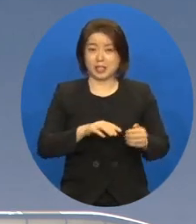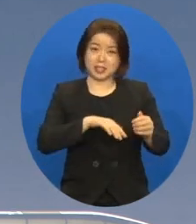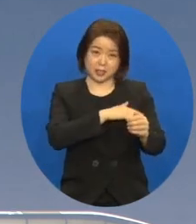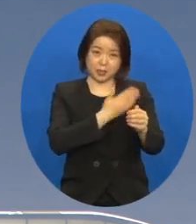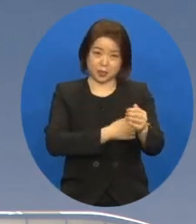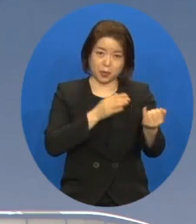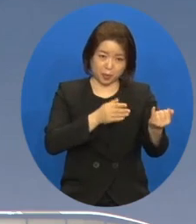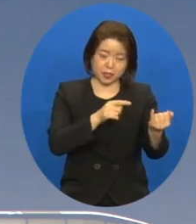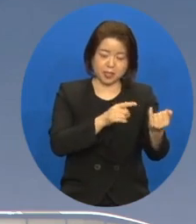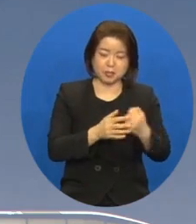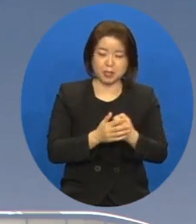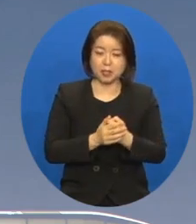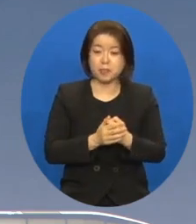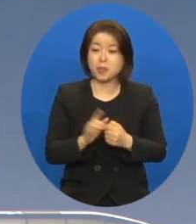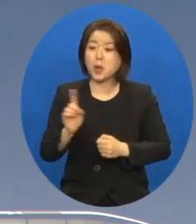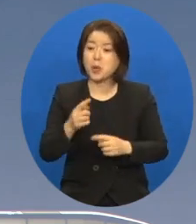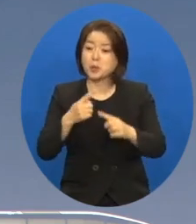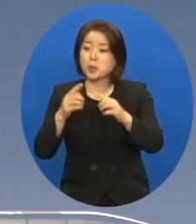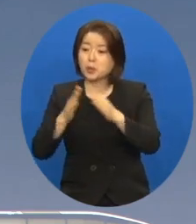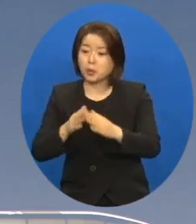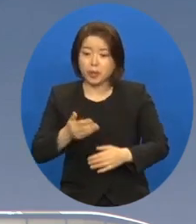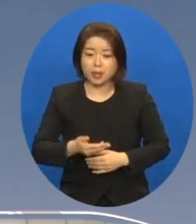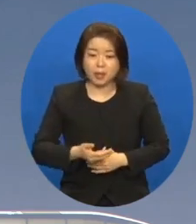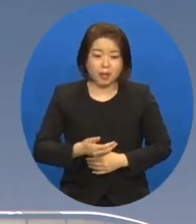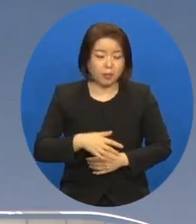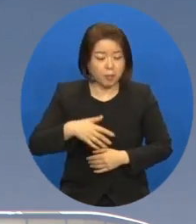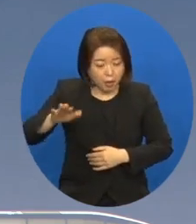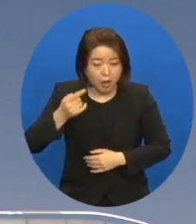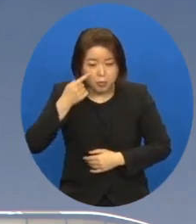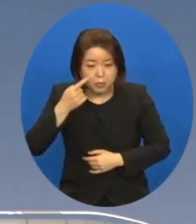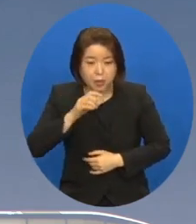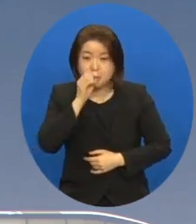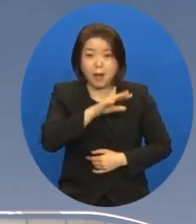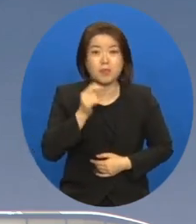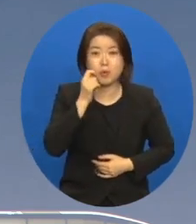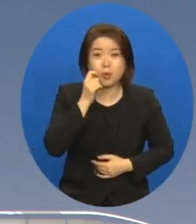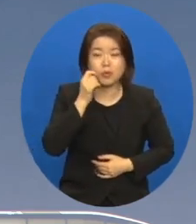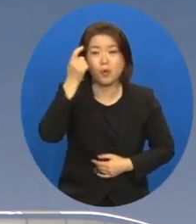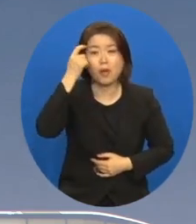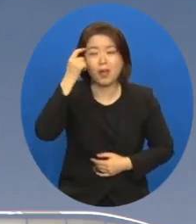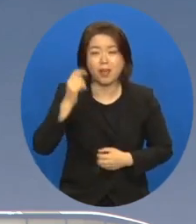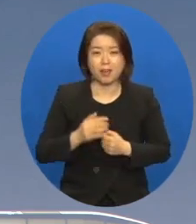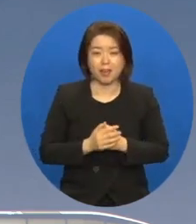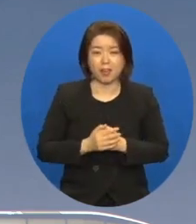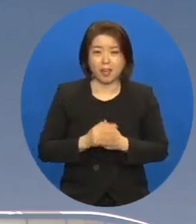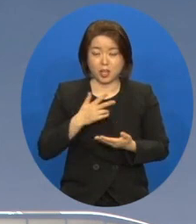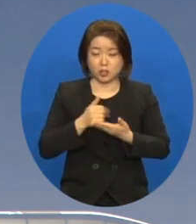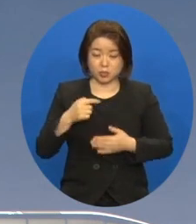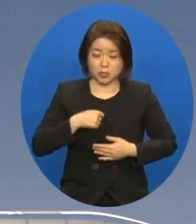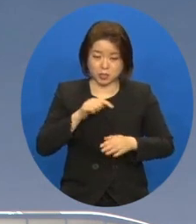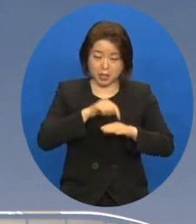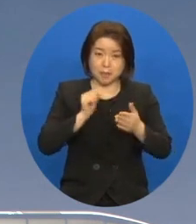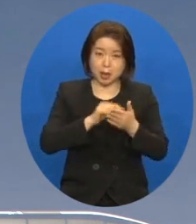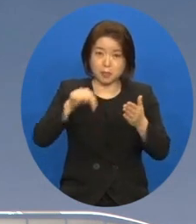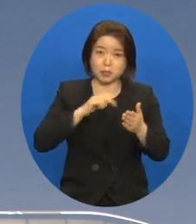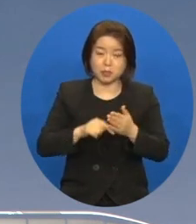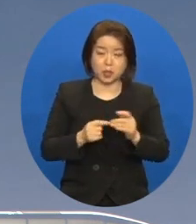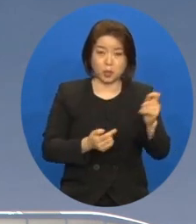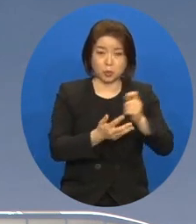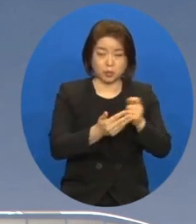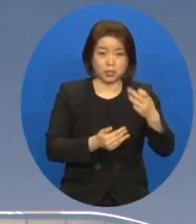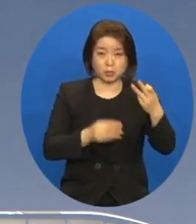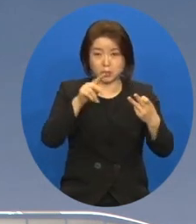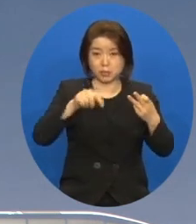이런 교회 가세요 그런 말씀을 못 드리겠어요. 주님이 제 마음속에 고린도전서 13장 13절